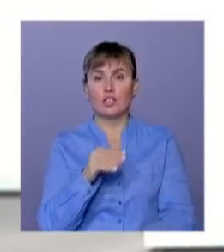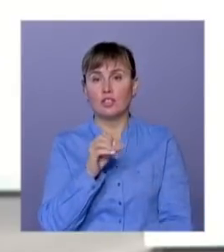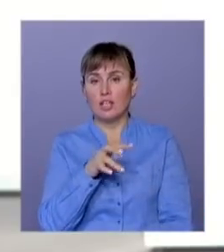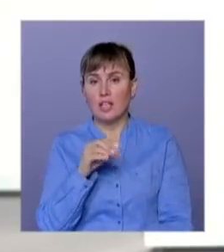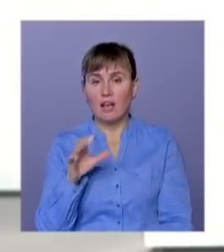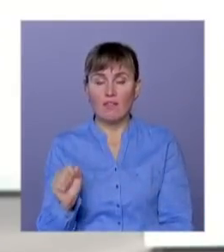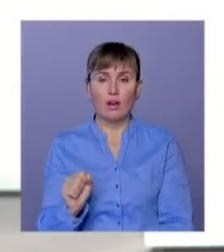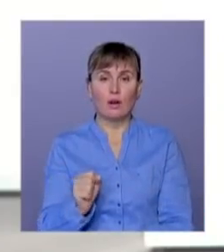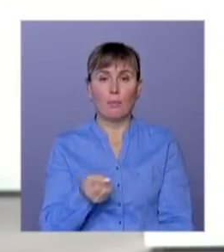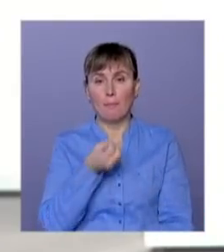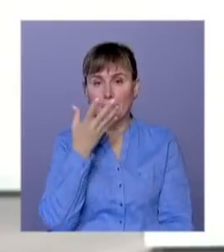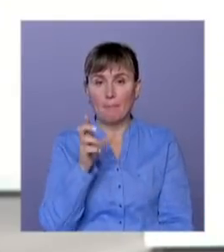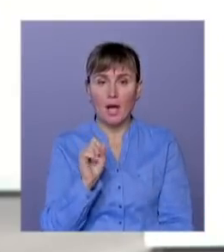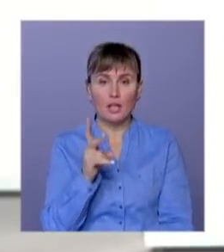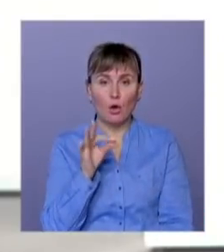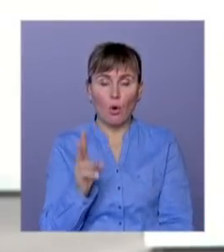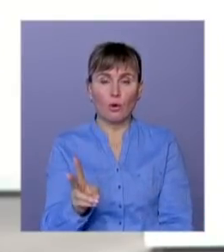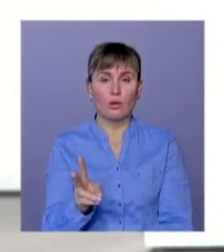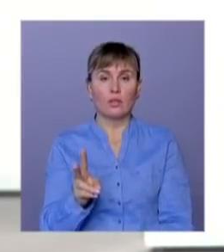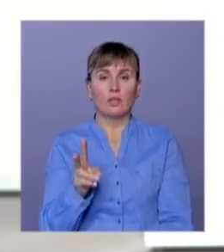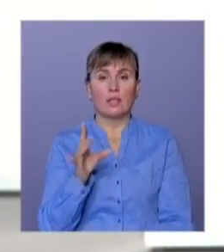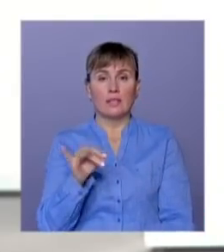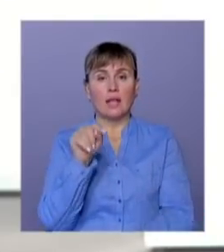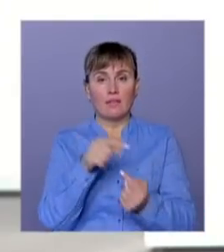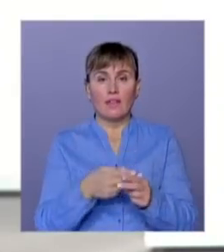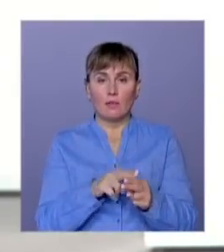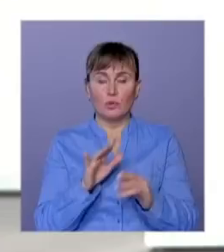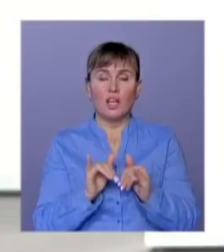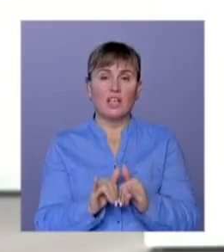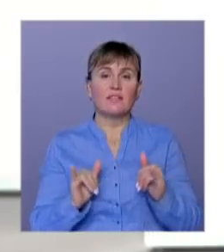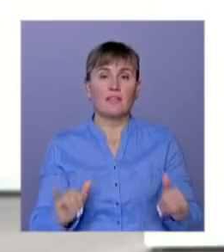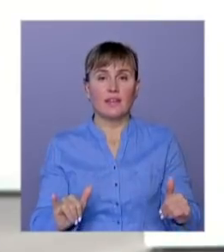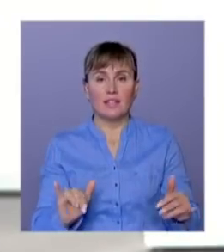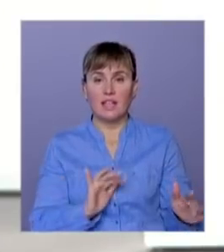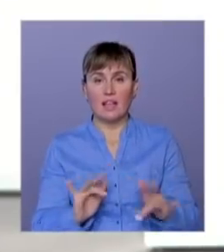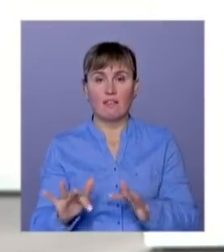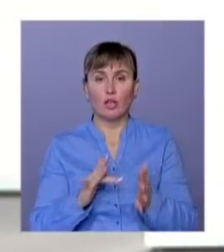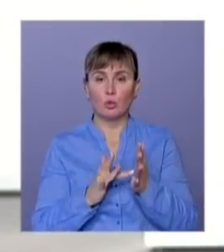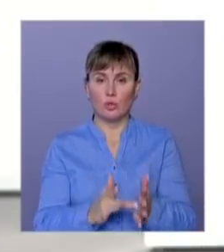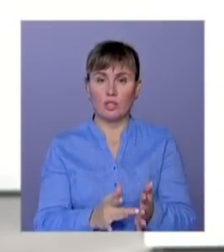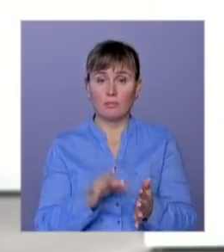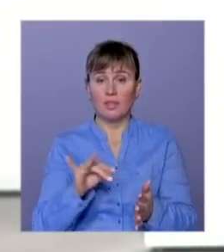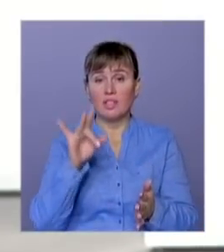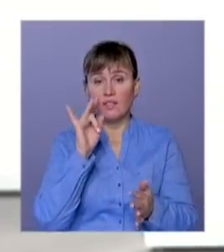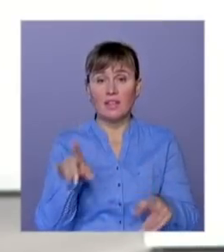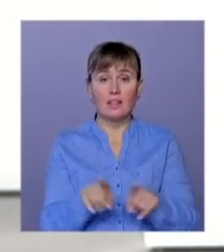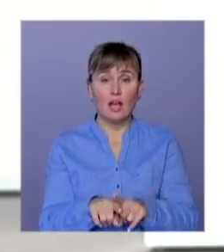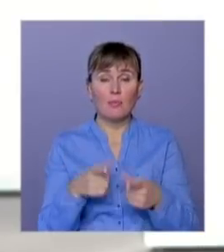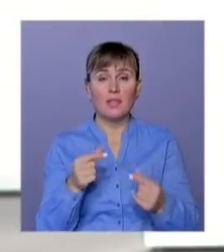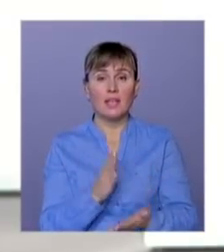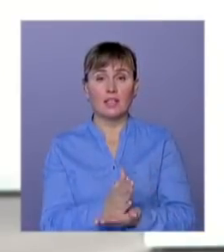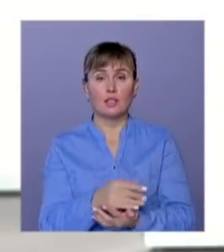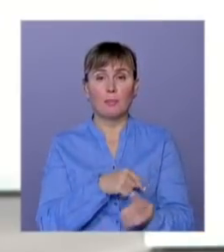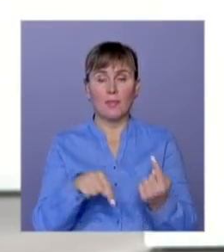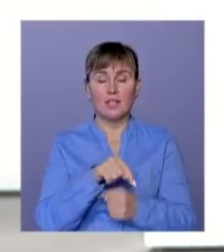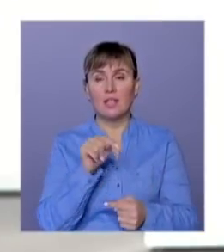как Бангкок, как Стамбул. Соответственно, это будет развивать МАЭС, деловой туризм. А известно, там, где есть бизнес,